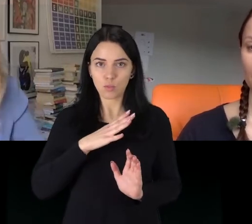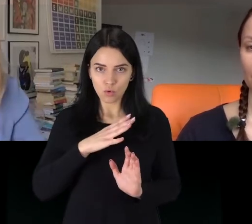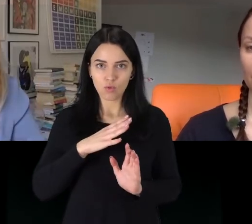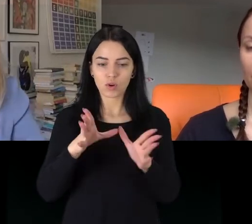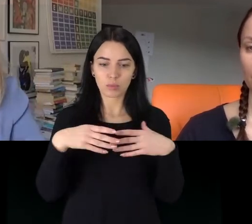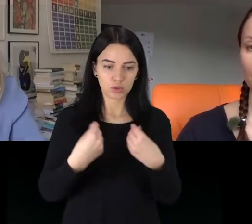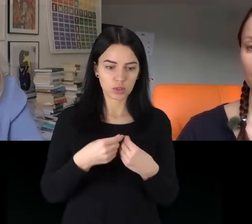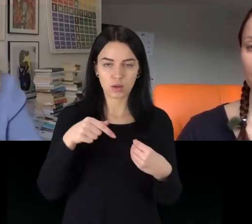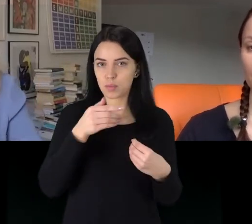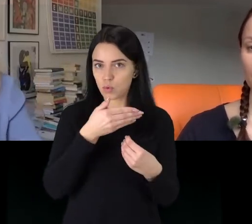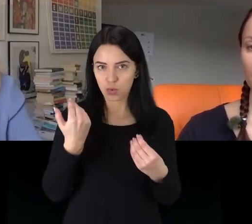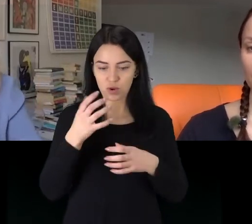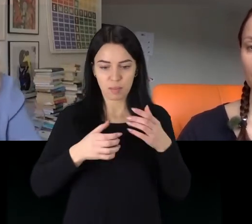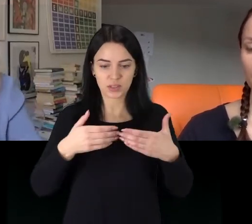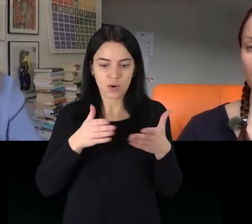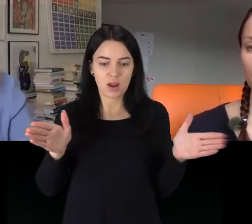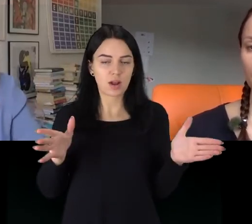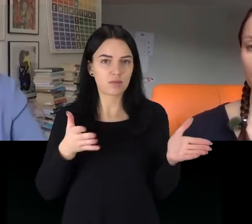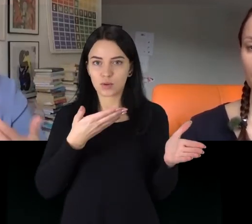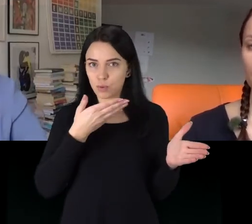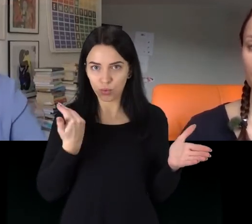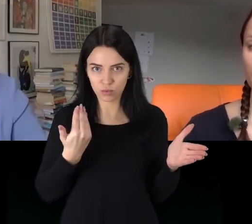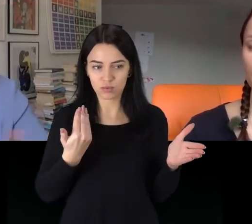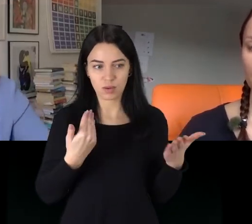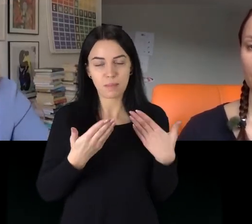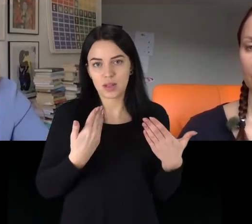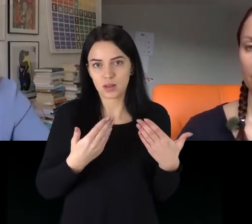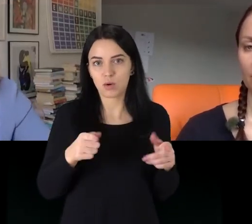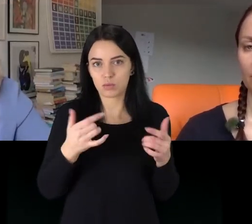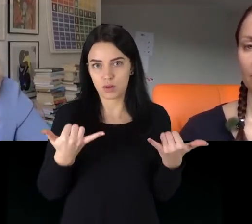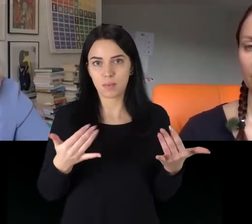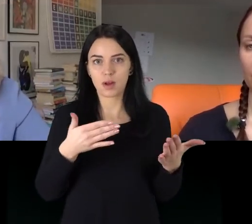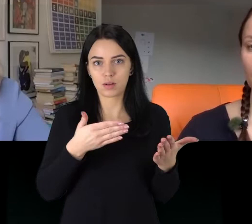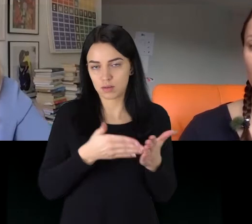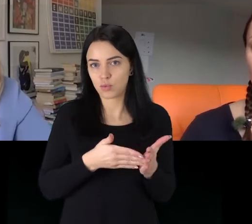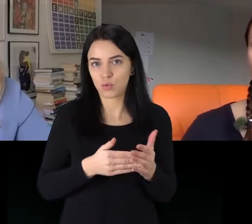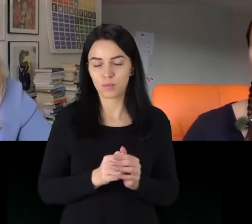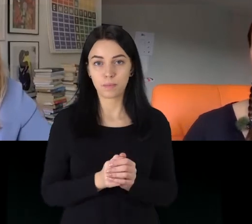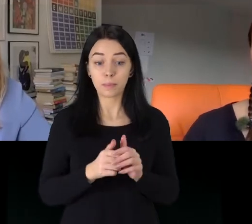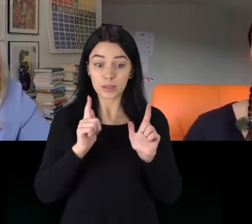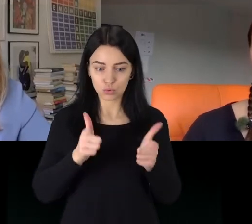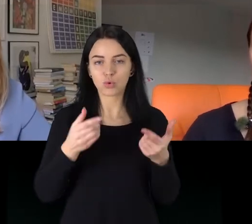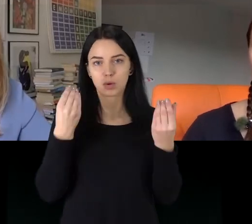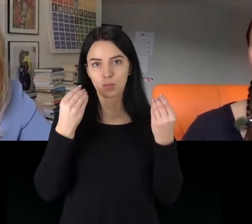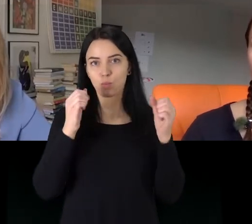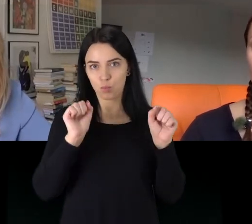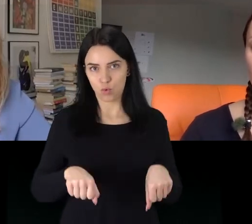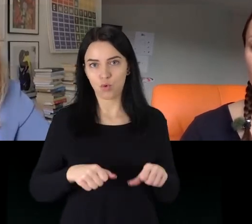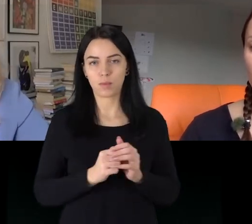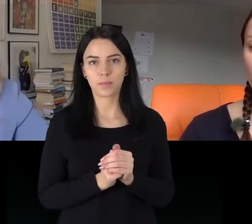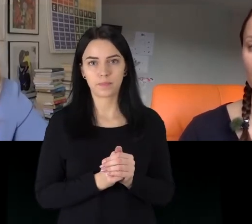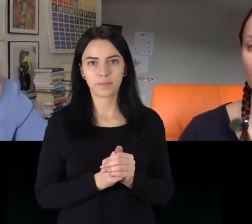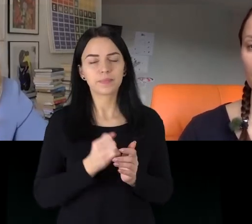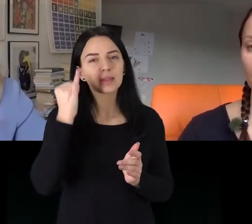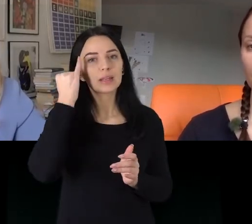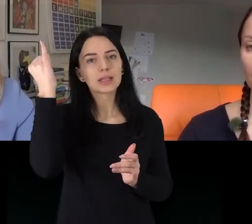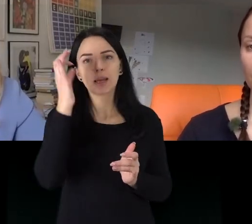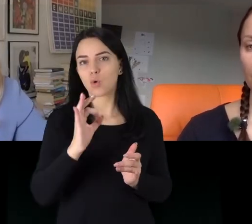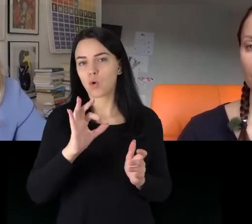nebuvo atvirumo pasaulio, kaip galėjau to išmokti. Bet galiu to mokytis. Tai mintis yra apie tai, na, ta,